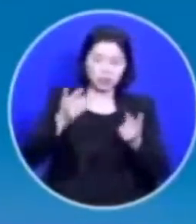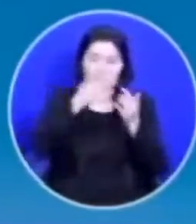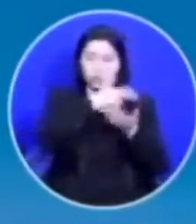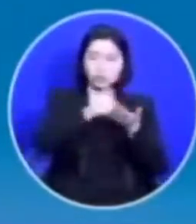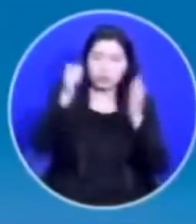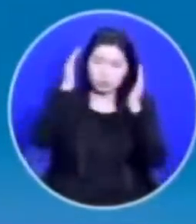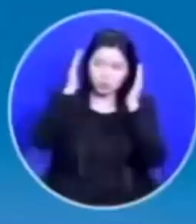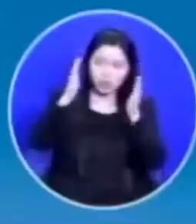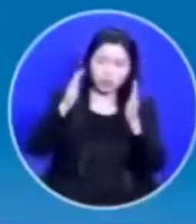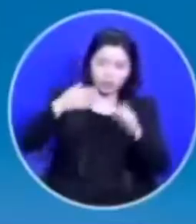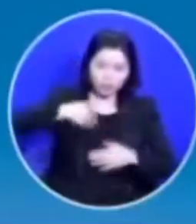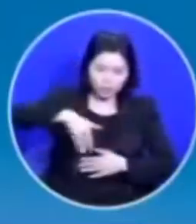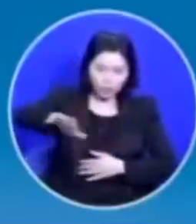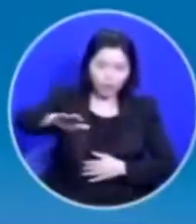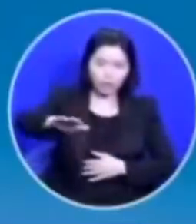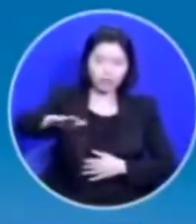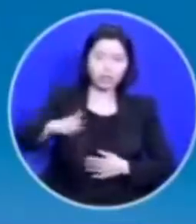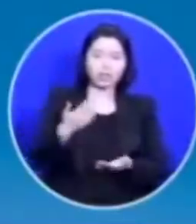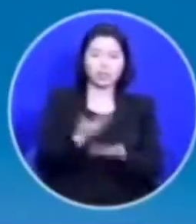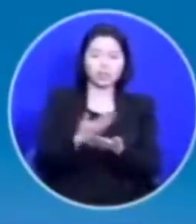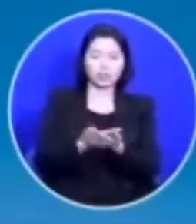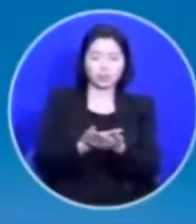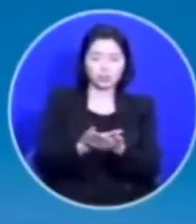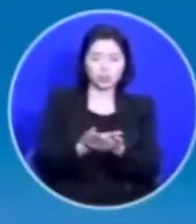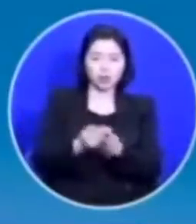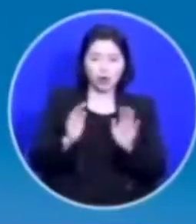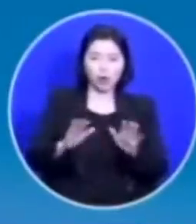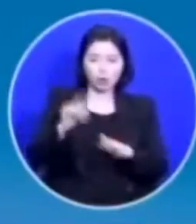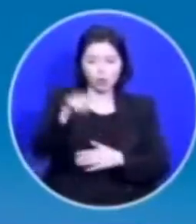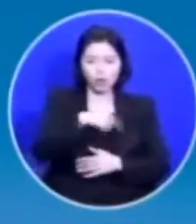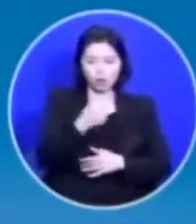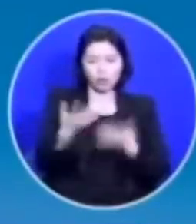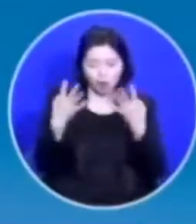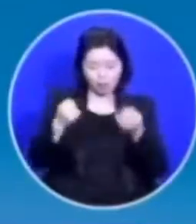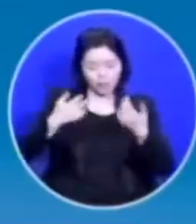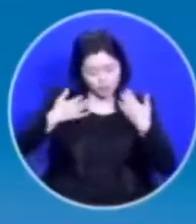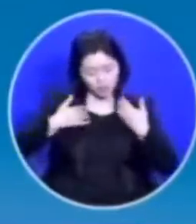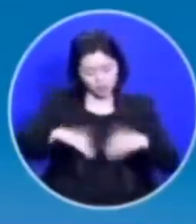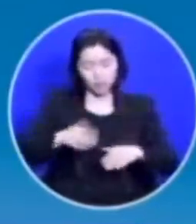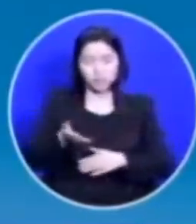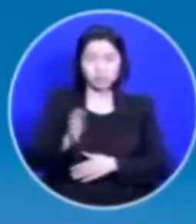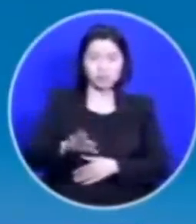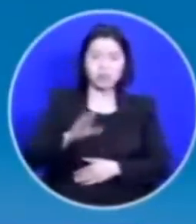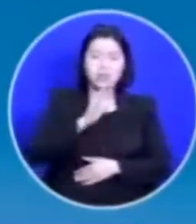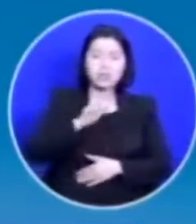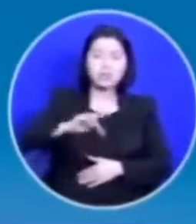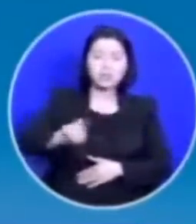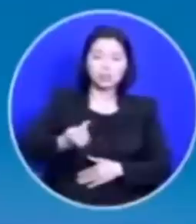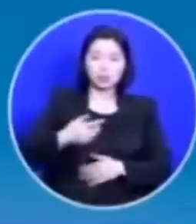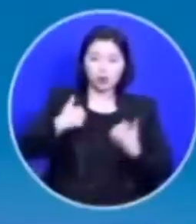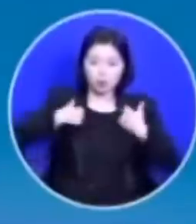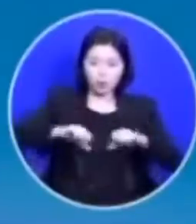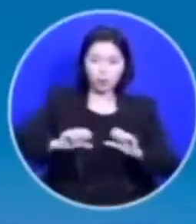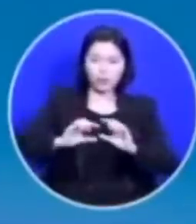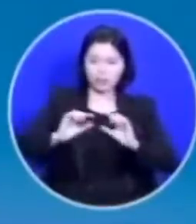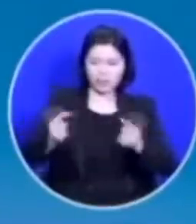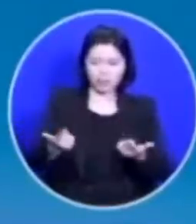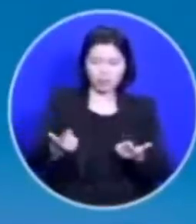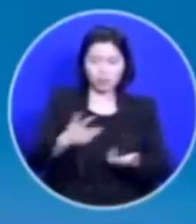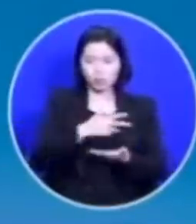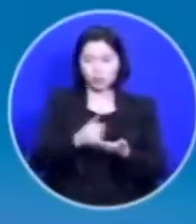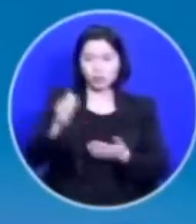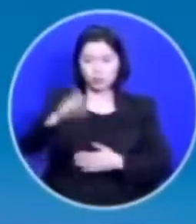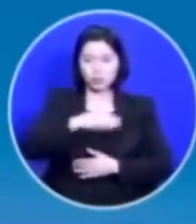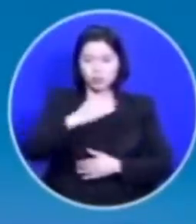나아가게 주옵소서 오늘 하루 많이 지쳤지만 그래도 포기 하지 않음은 주님은